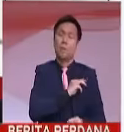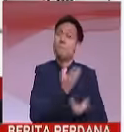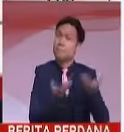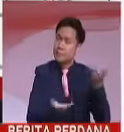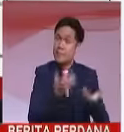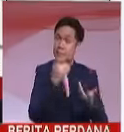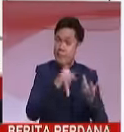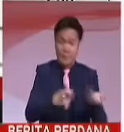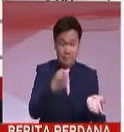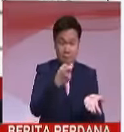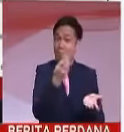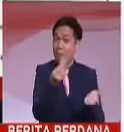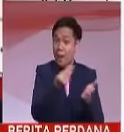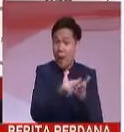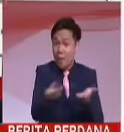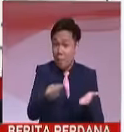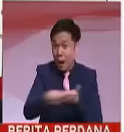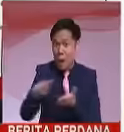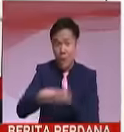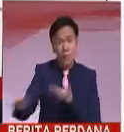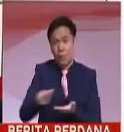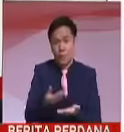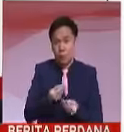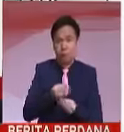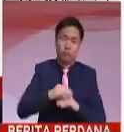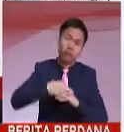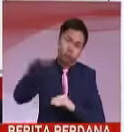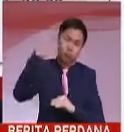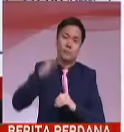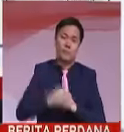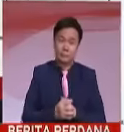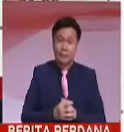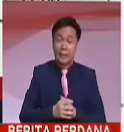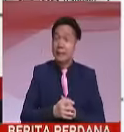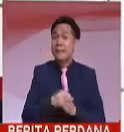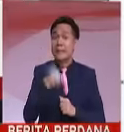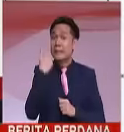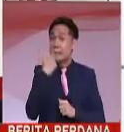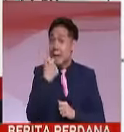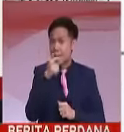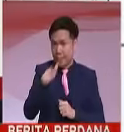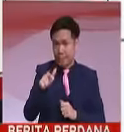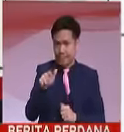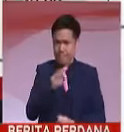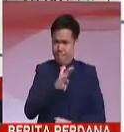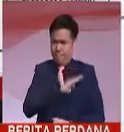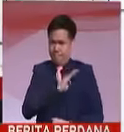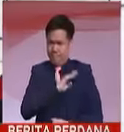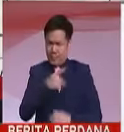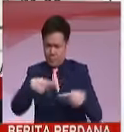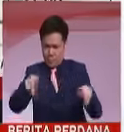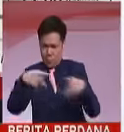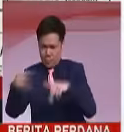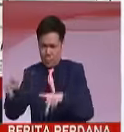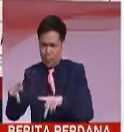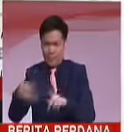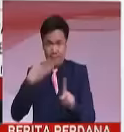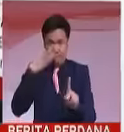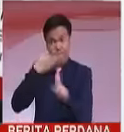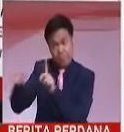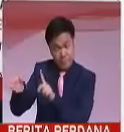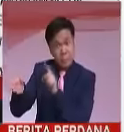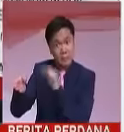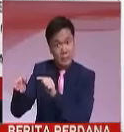permintaan terhadap barang anakan meningkat tindakan tegas seakan diambil terhadap penyangga yang ingkar di bawah Okta kawanan